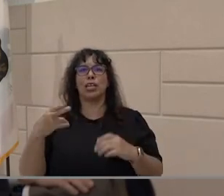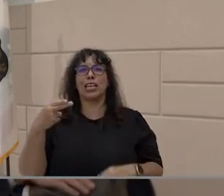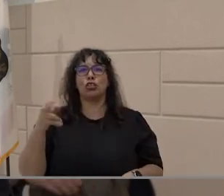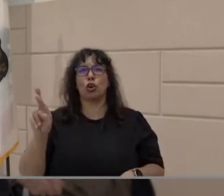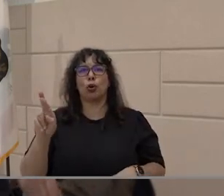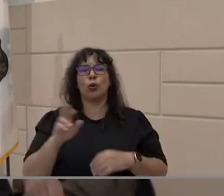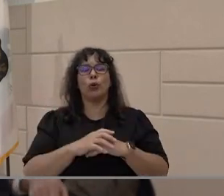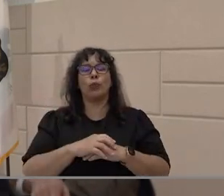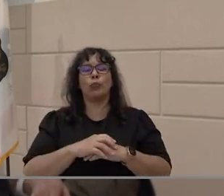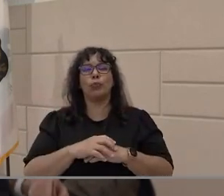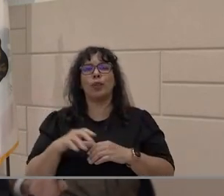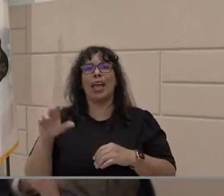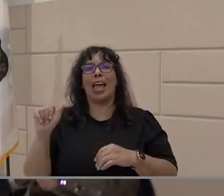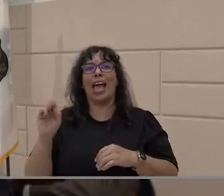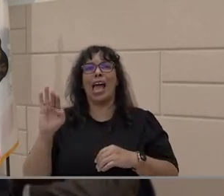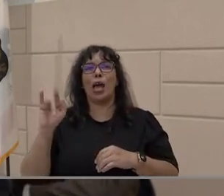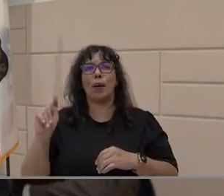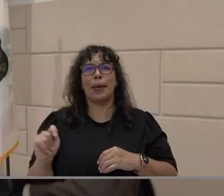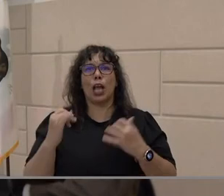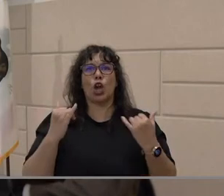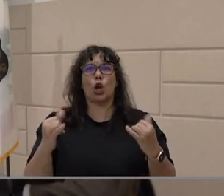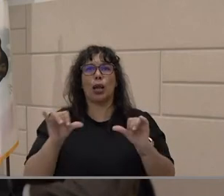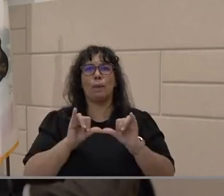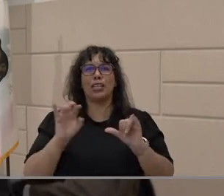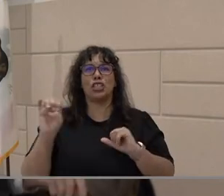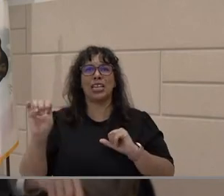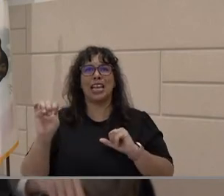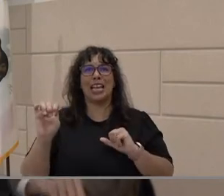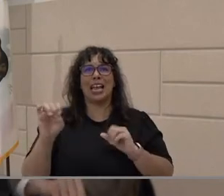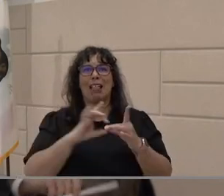ងកម្មវិធី